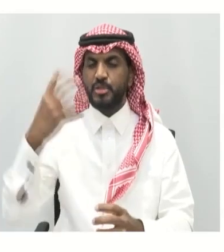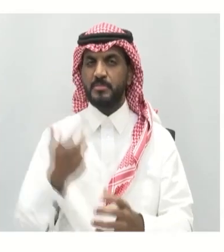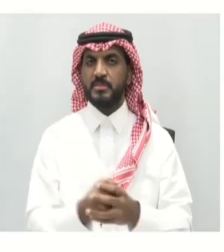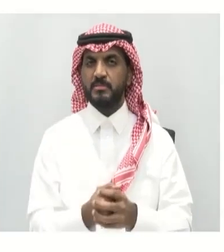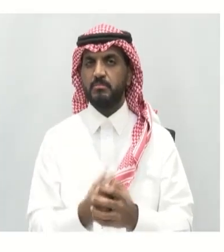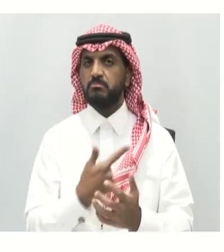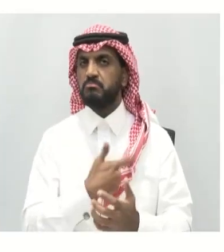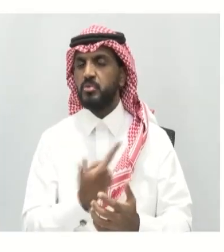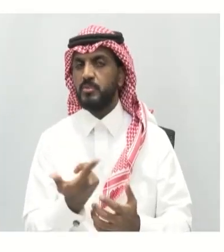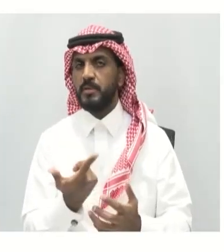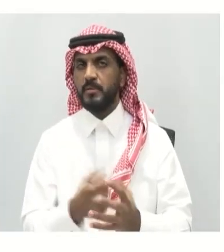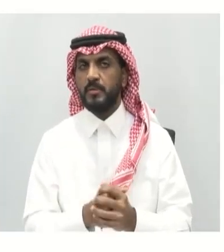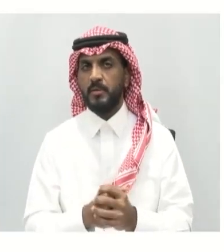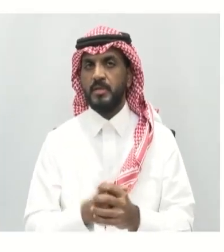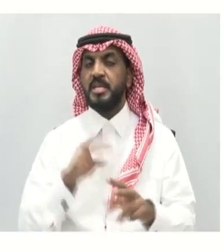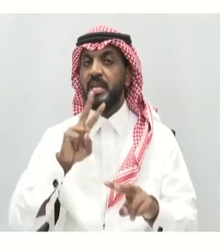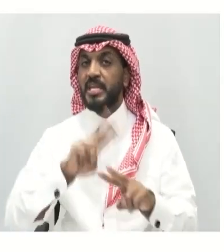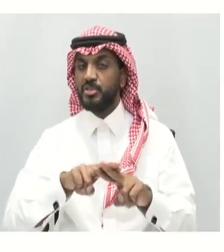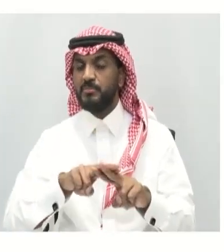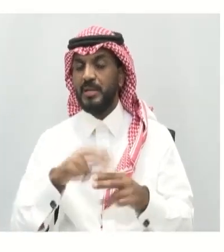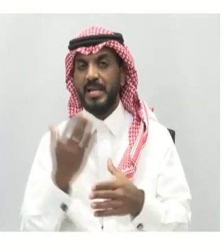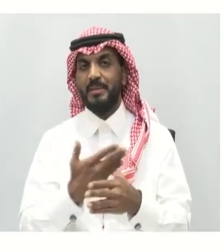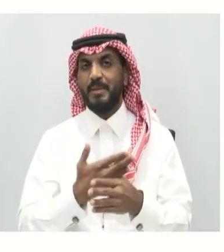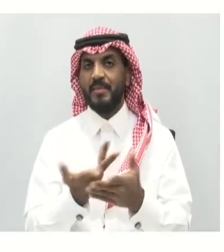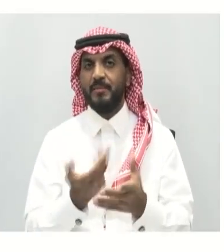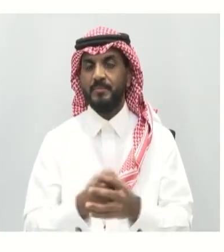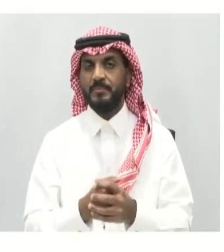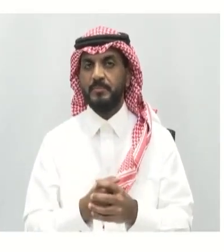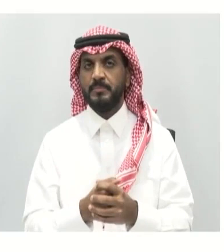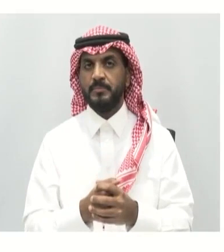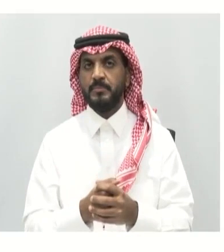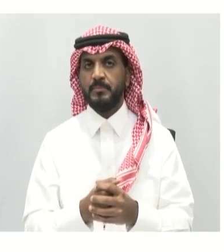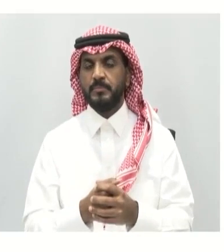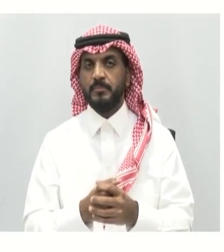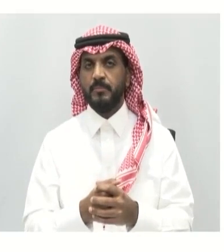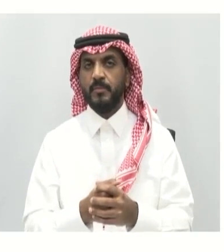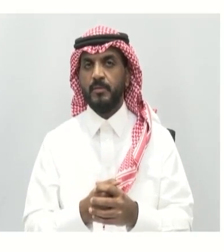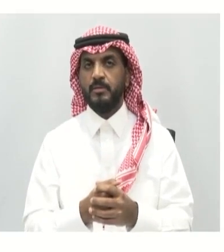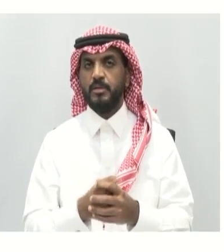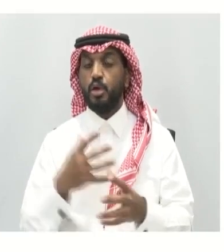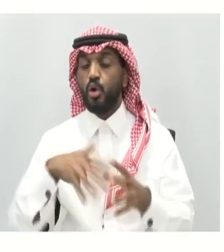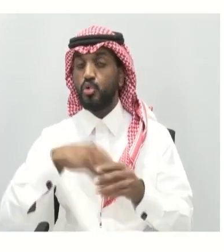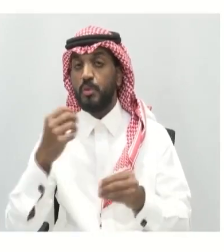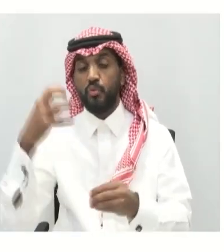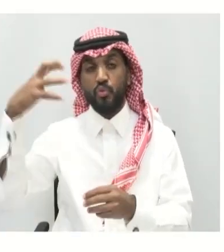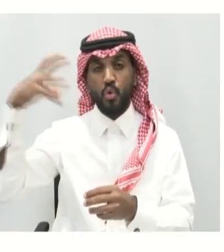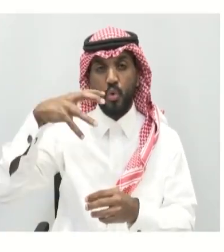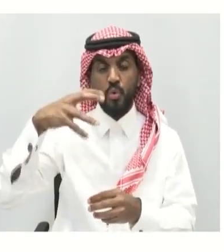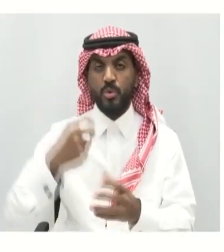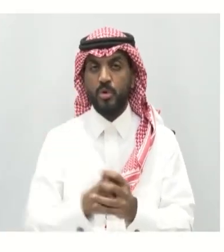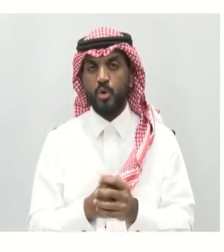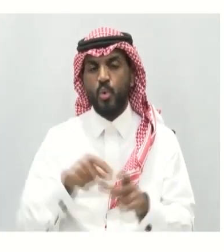ماذا احسنتم نعتبرها نجم لماذا اعتبرناها نجم لان يصدر منها ضوء